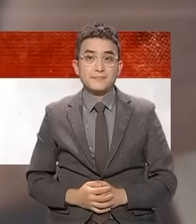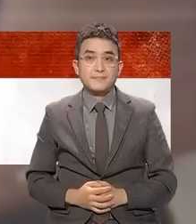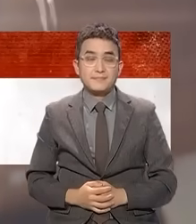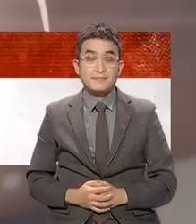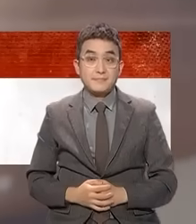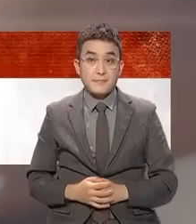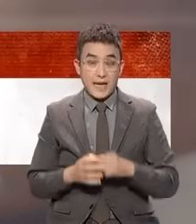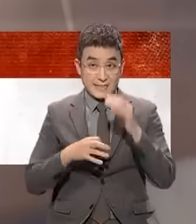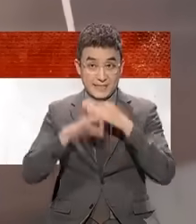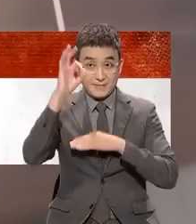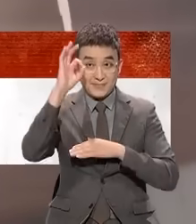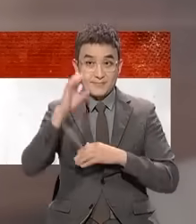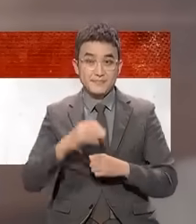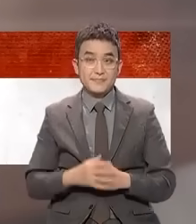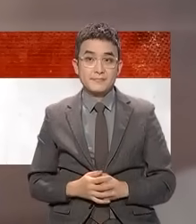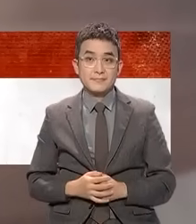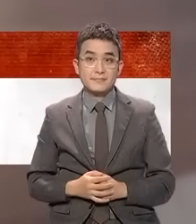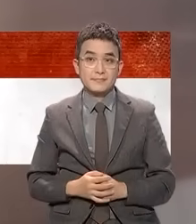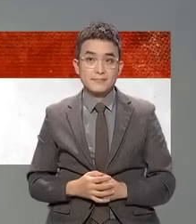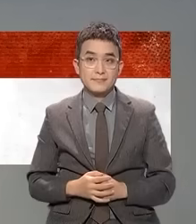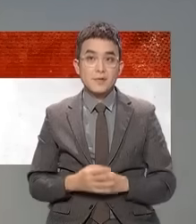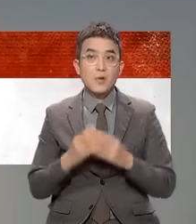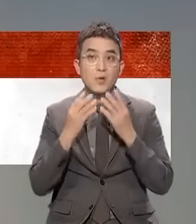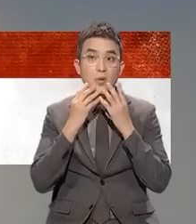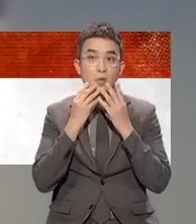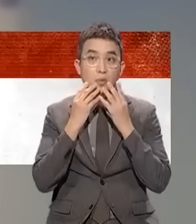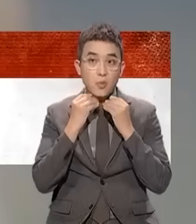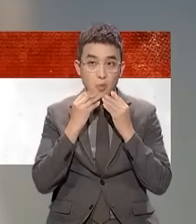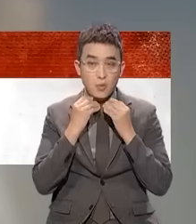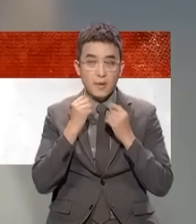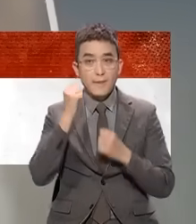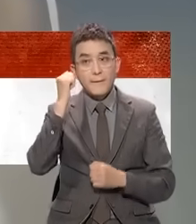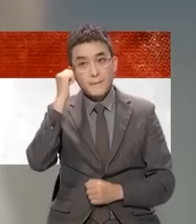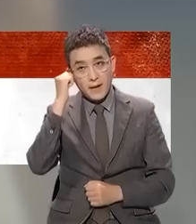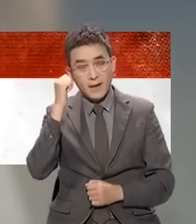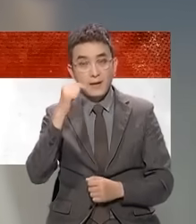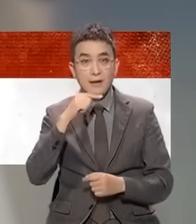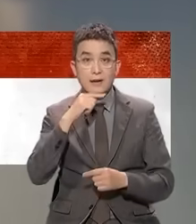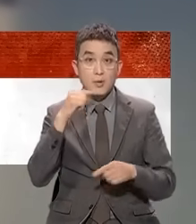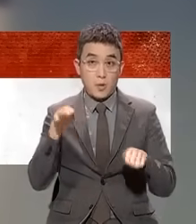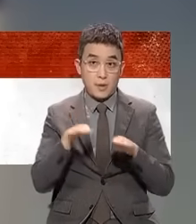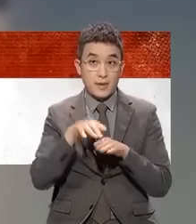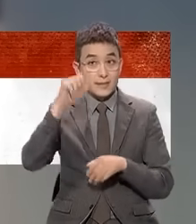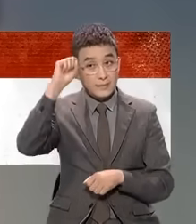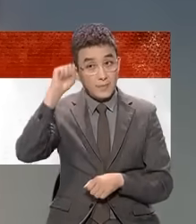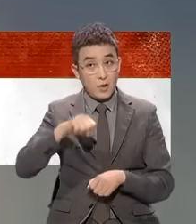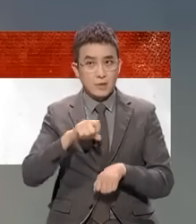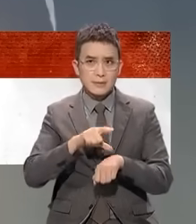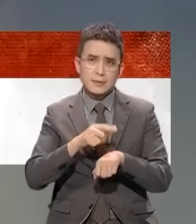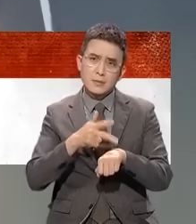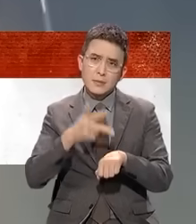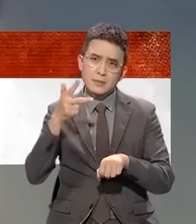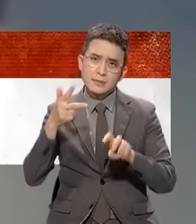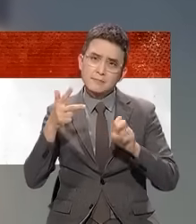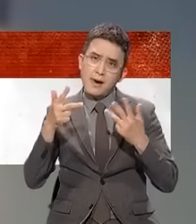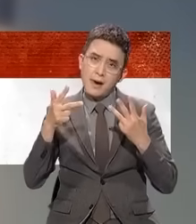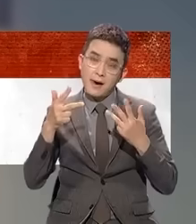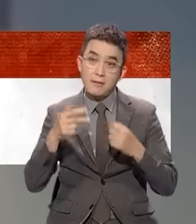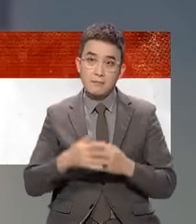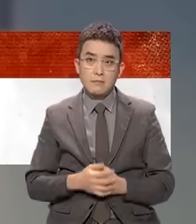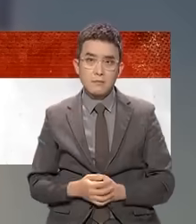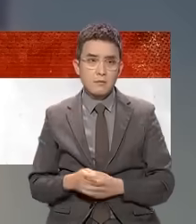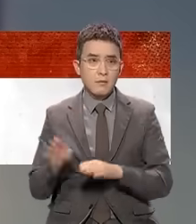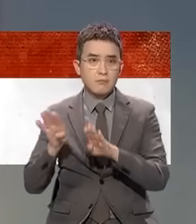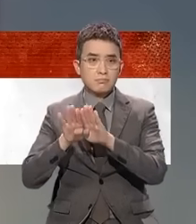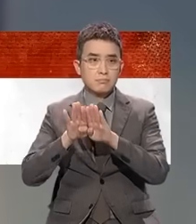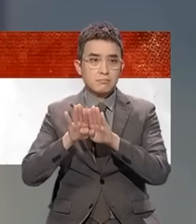아침에 저희가 이제 토요일날 투숙하고 일요일날 새벽이었을 거예요. 한 오전 7시 28분 정도 됐습니다. 근데 이제 뭔가